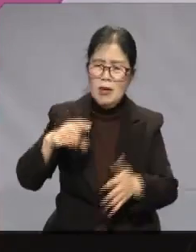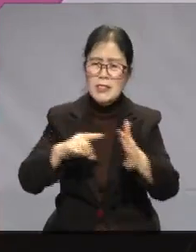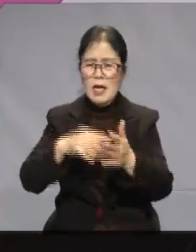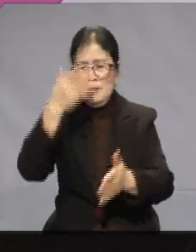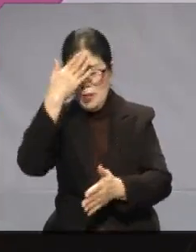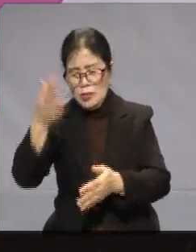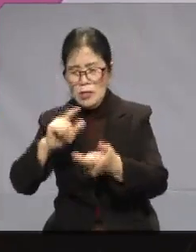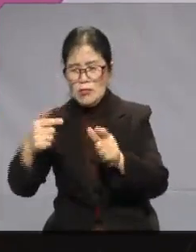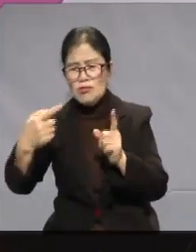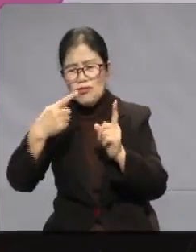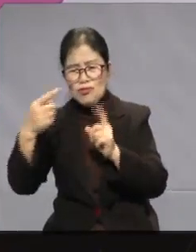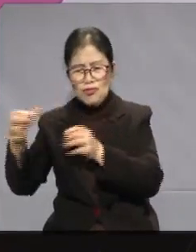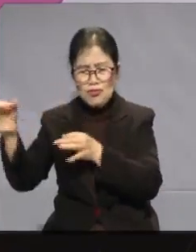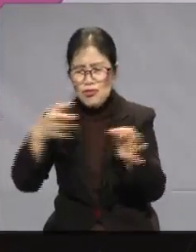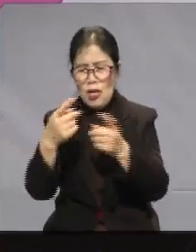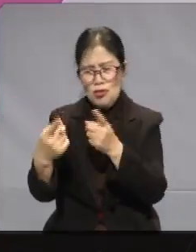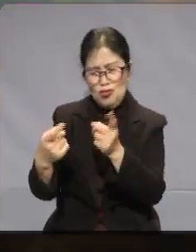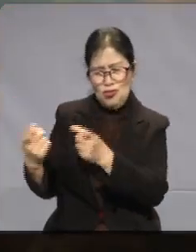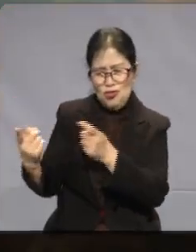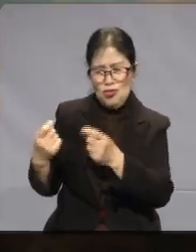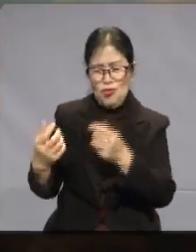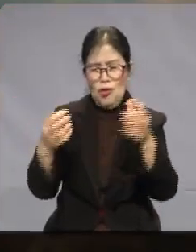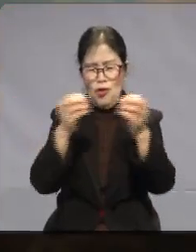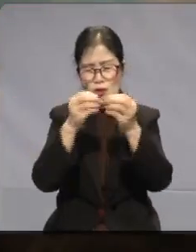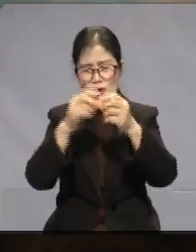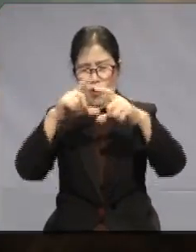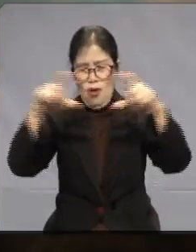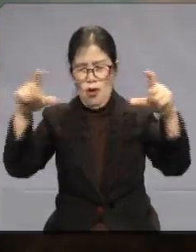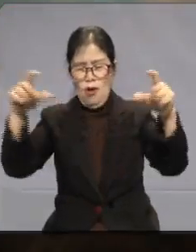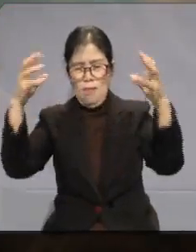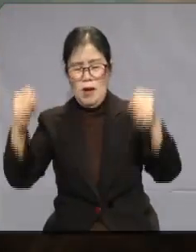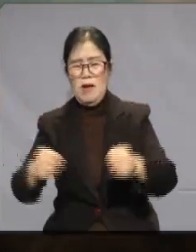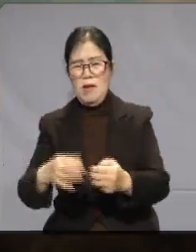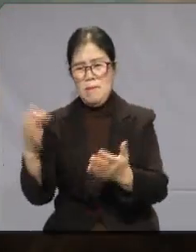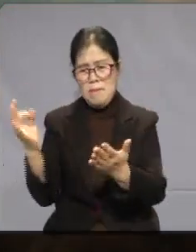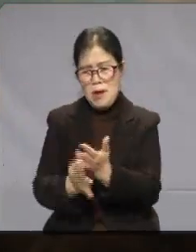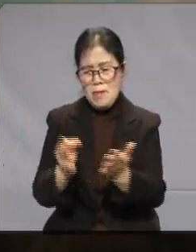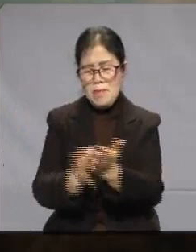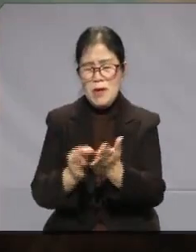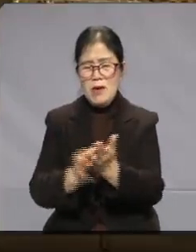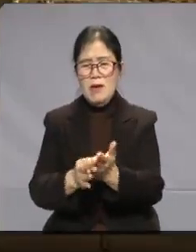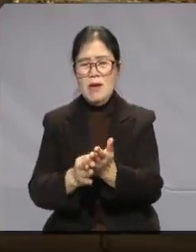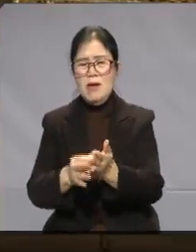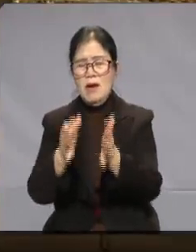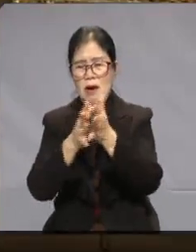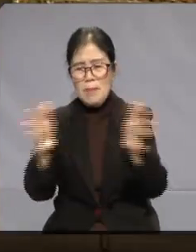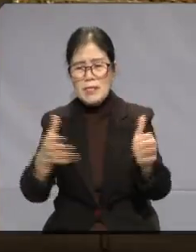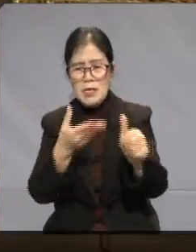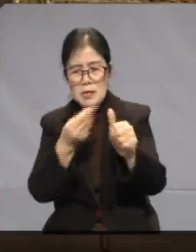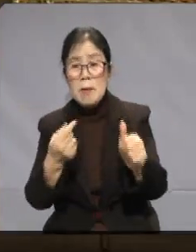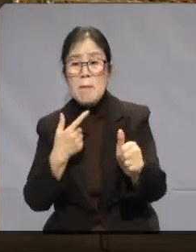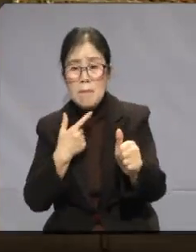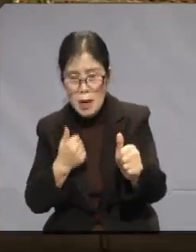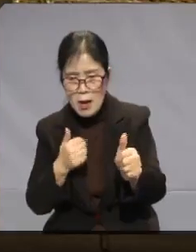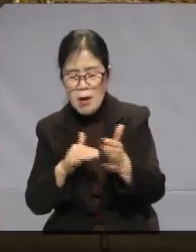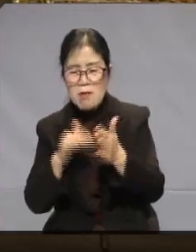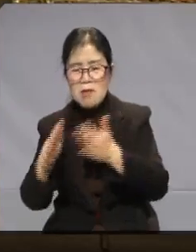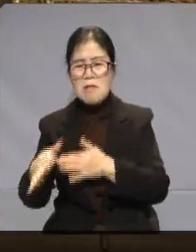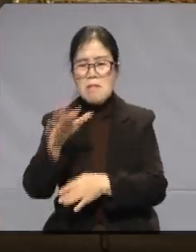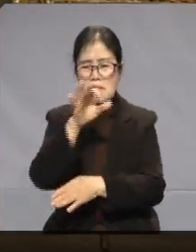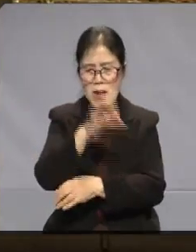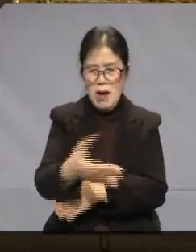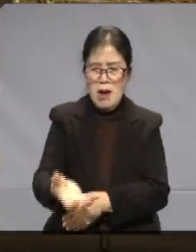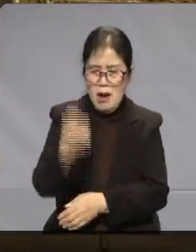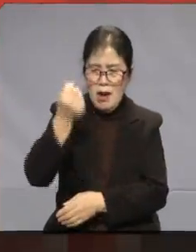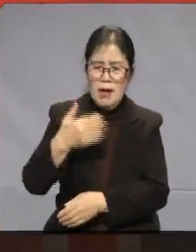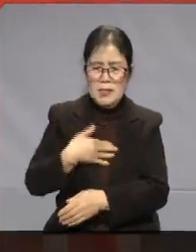투자를 유혹하는 문구가 가득합니다 저렴한 가격에 브랜드 아파트를 임대로 살아본 뒤 분양받아 내집마련을 할